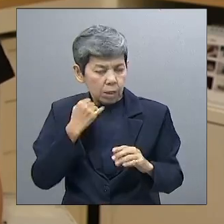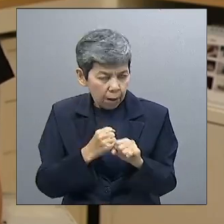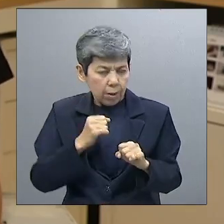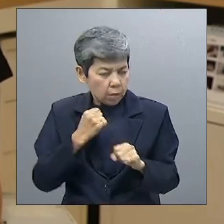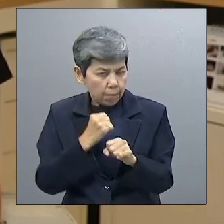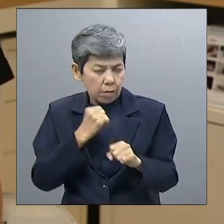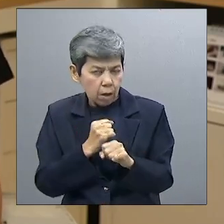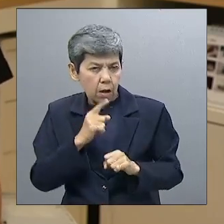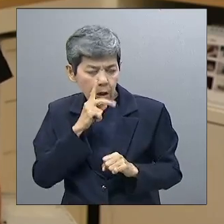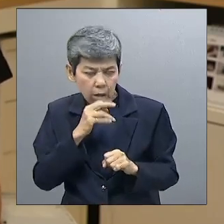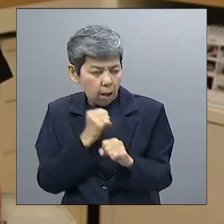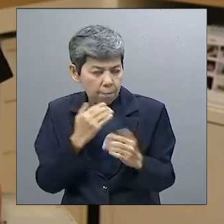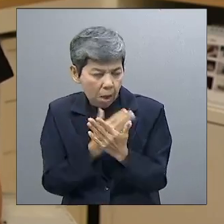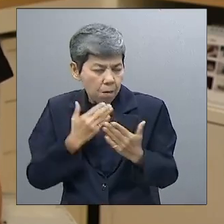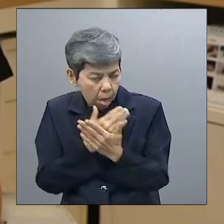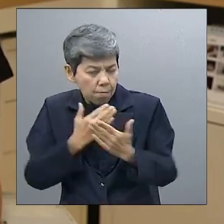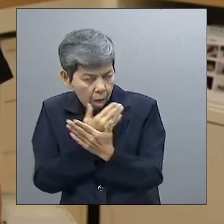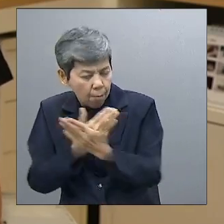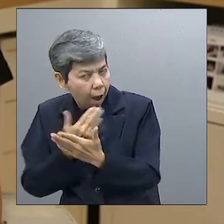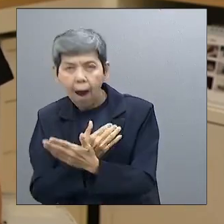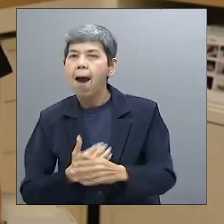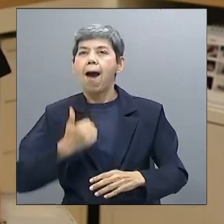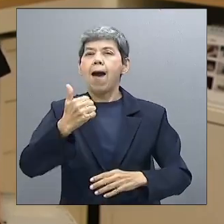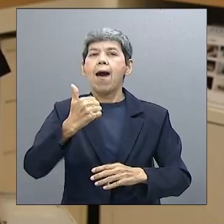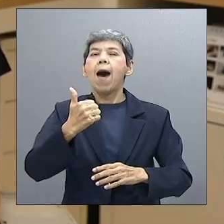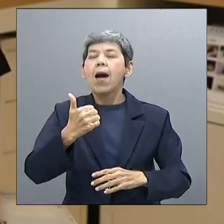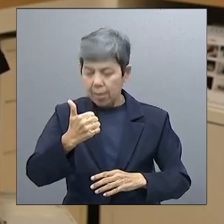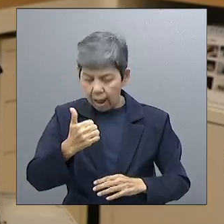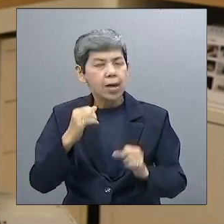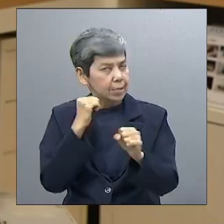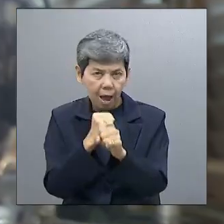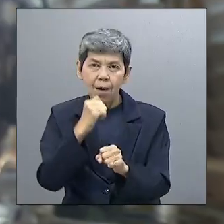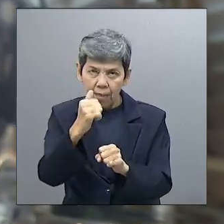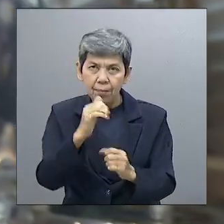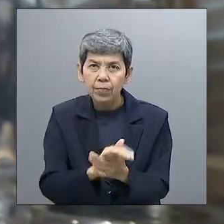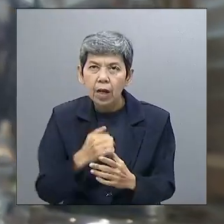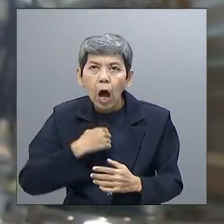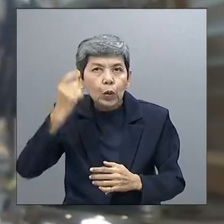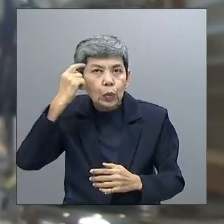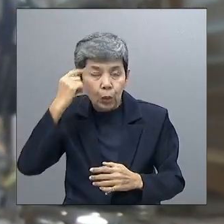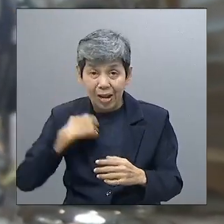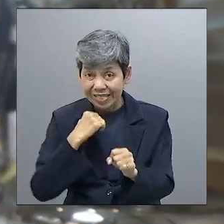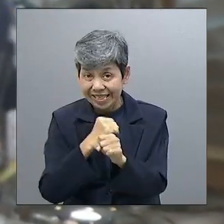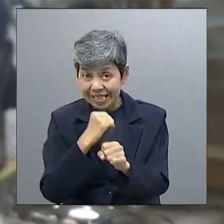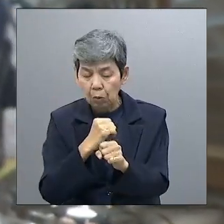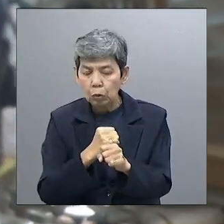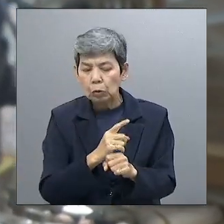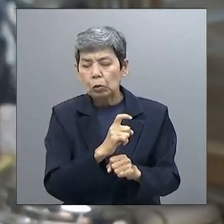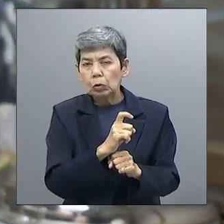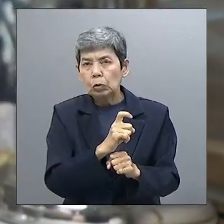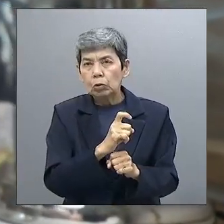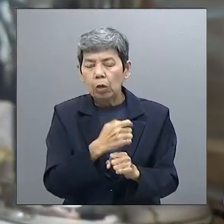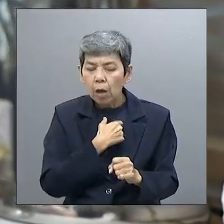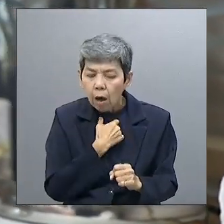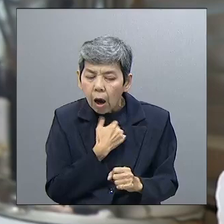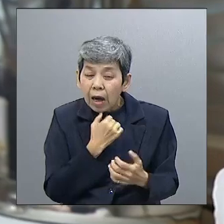ได้3วิธีนี้ไม่ได้4ไม่ได้จนสุดท้ายวิธีที่5อ่ะวิธีนี้ได้แสดงว่าเราก็จะรู้แล้วว่าไอ้4วิธีแรกเนี่ยมันไม่เวิร์คเหมือนมันเป็นครูสอนเ